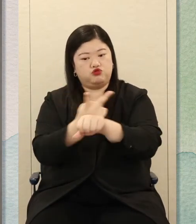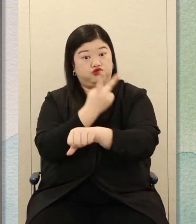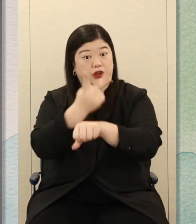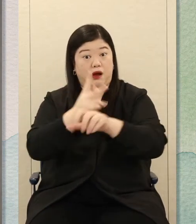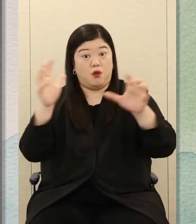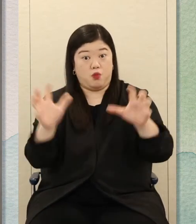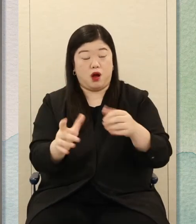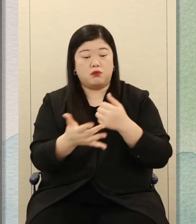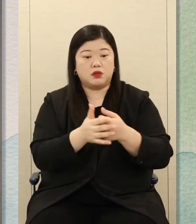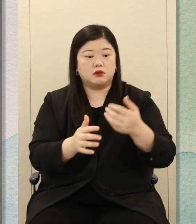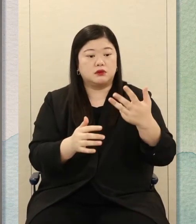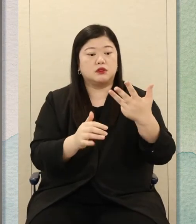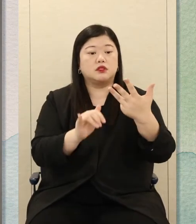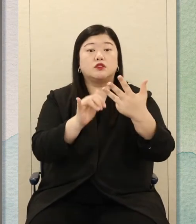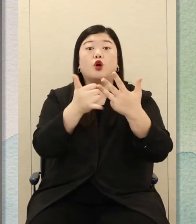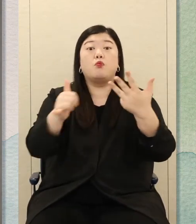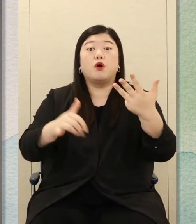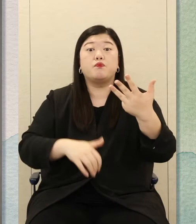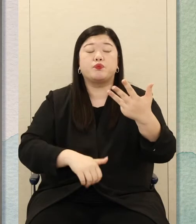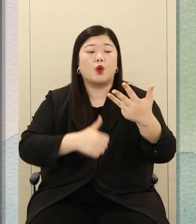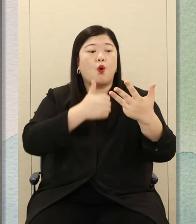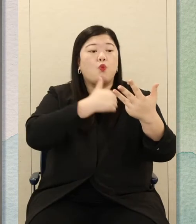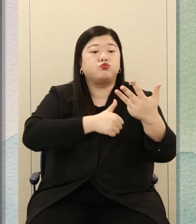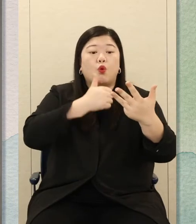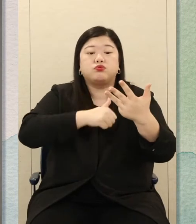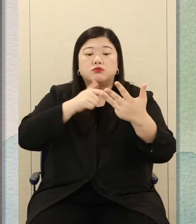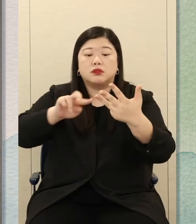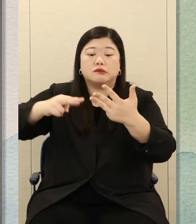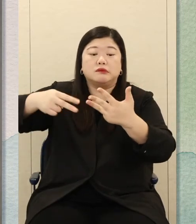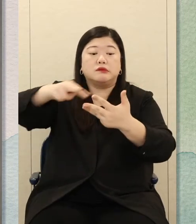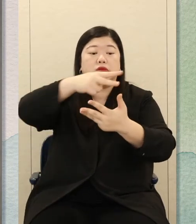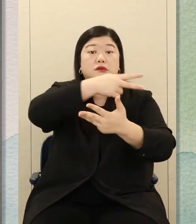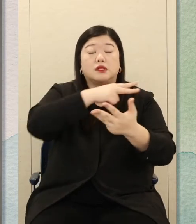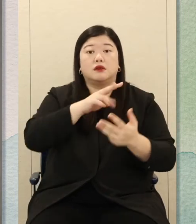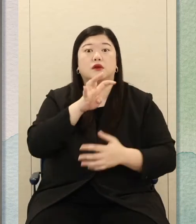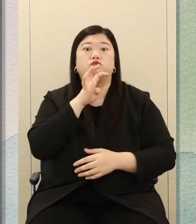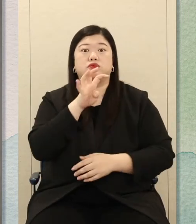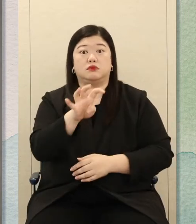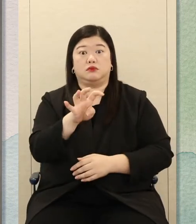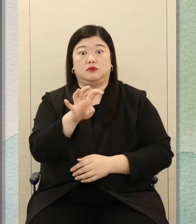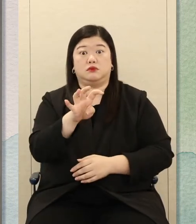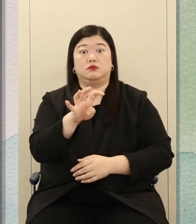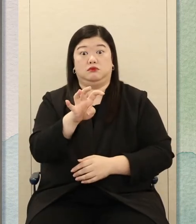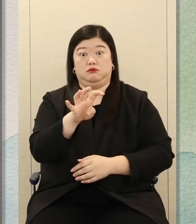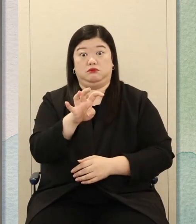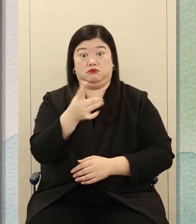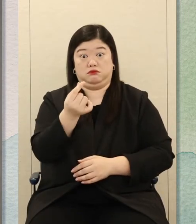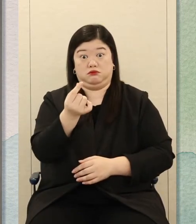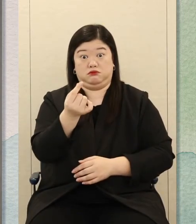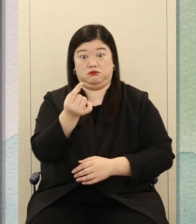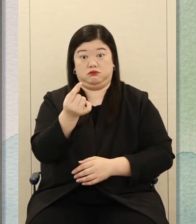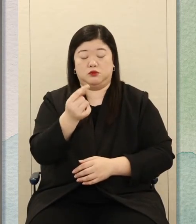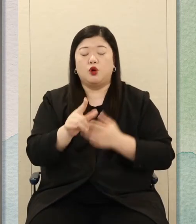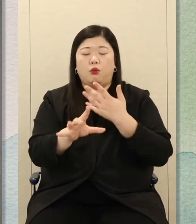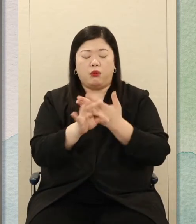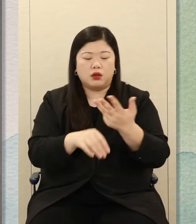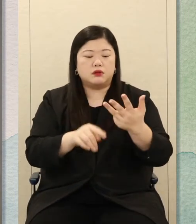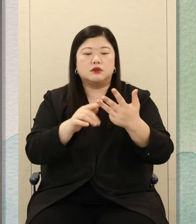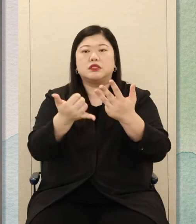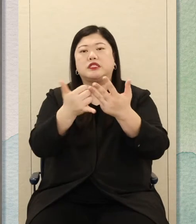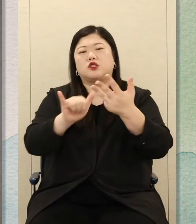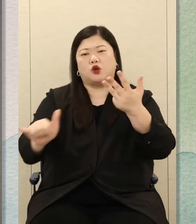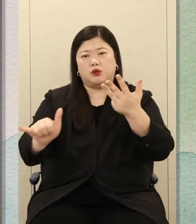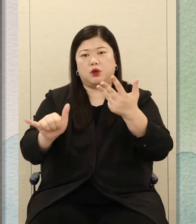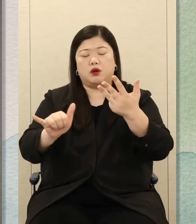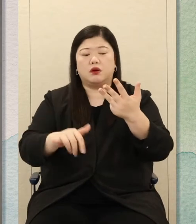한 사람도 5분씩 얘기하면 40분 있잖아요. 네. 58에 40이니까 40분 있잖아요. 그러니까